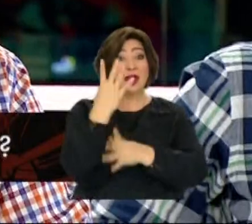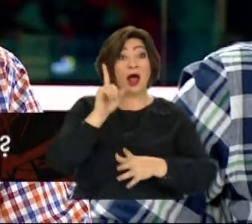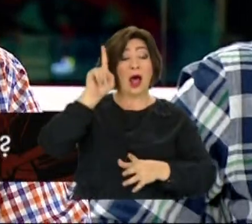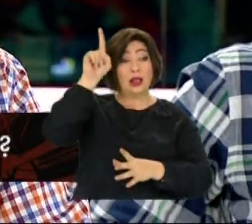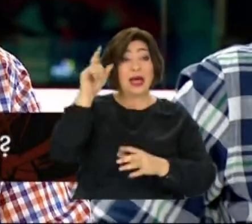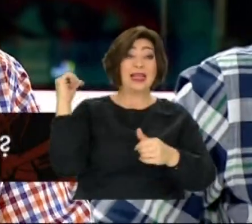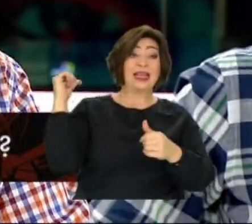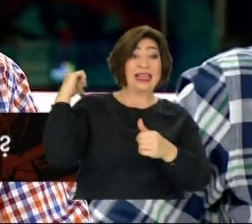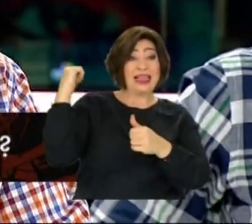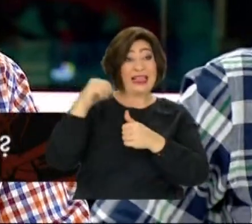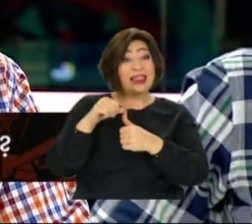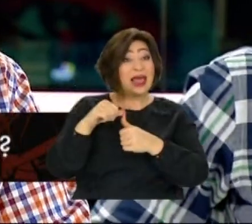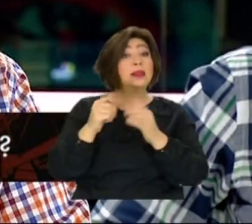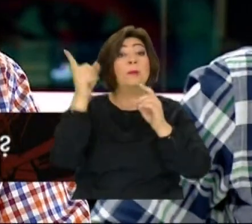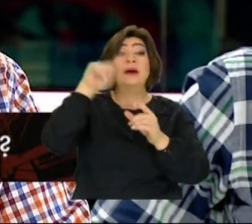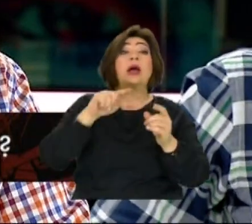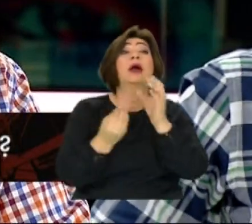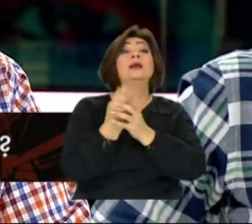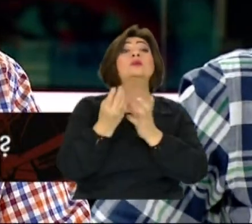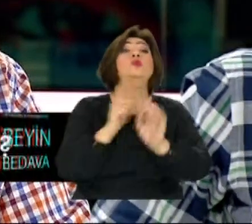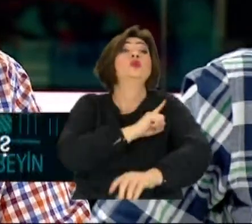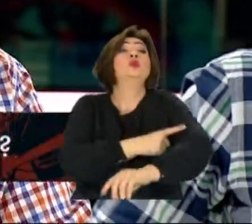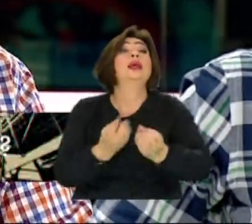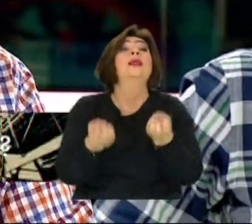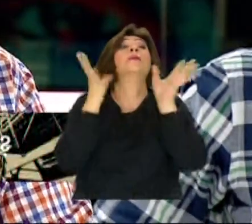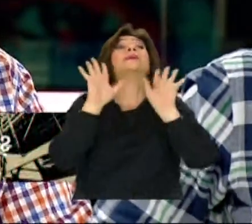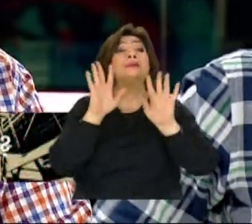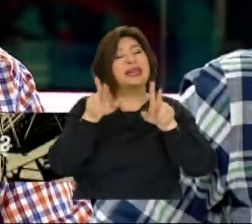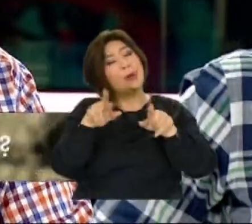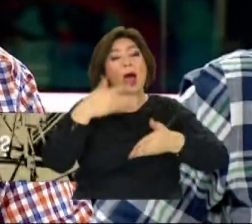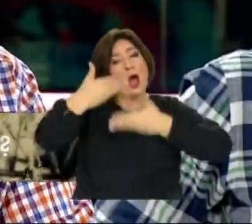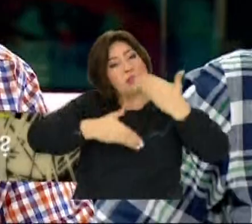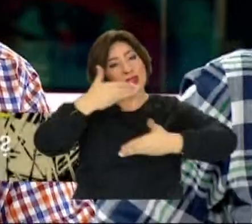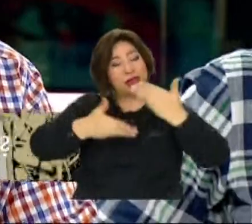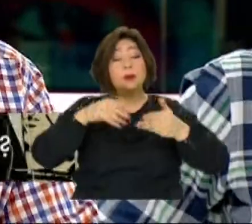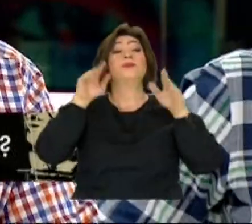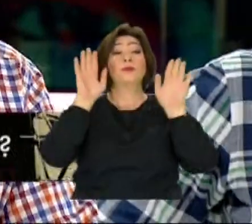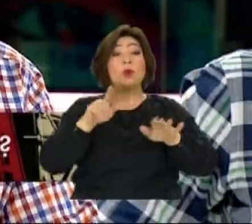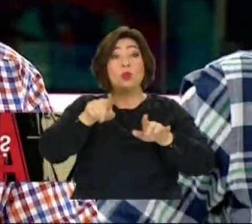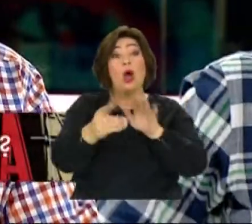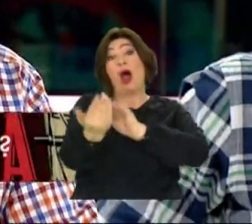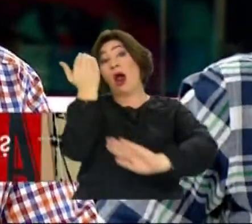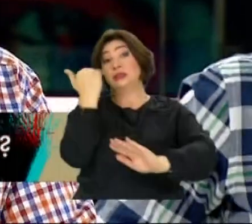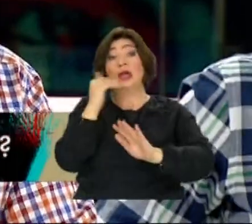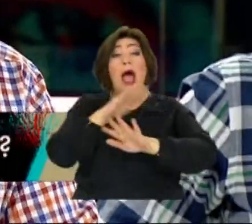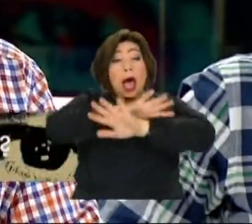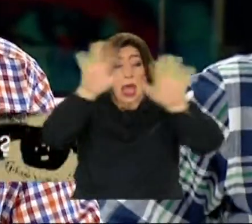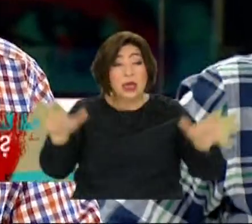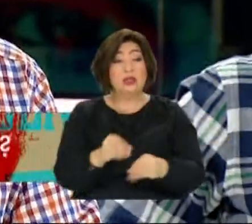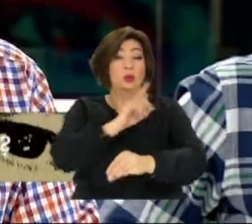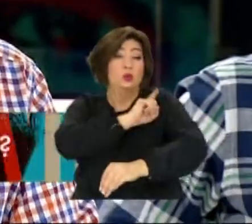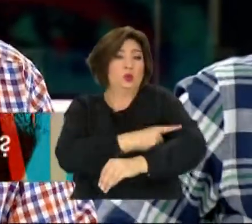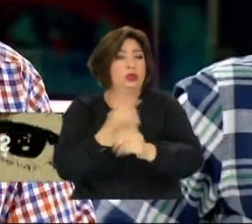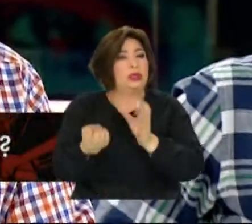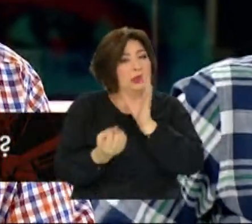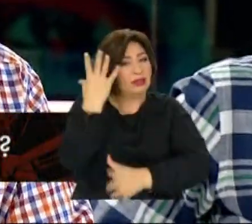yeniden sizi yaratmaya gücü yetmez mi temelinde açıklanır. Yani bunun arkasında her şey gücü yeten bir varlık olması temelinde yeniden